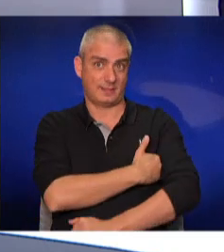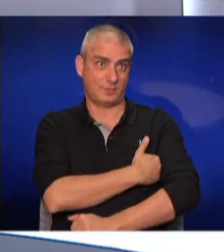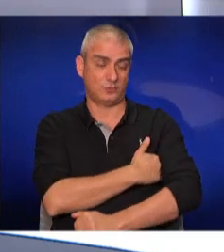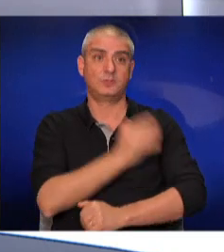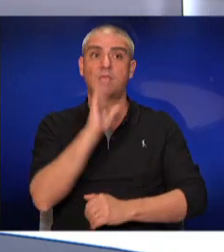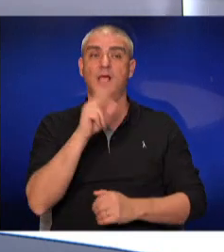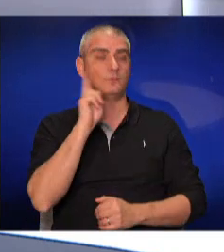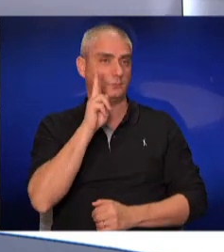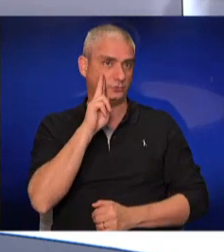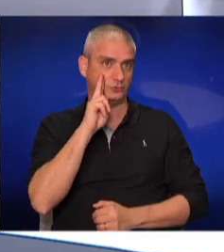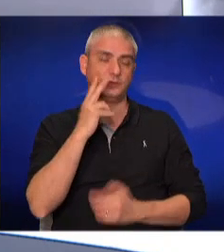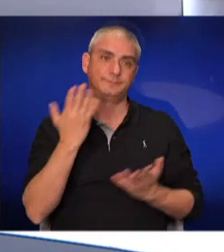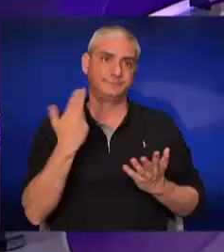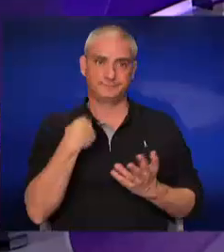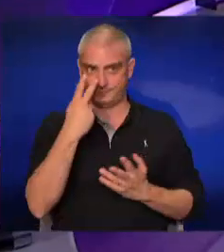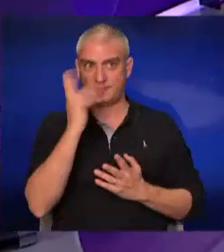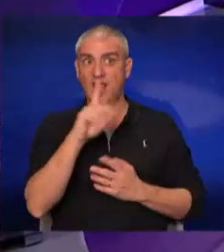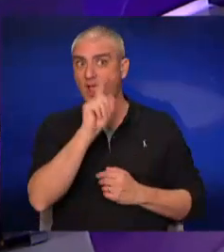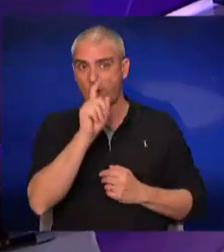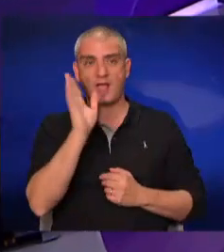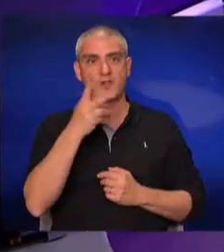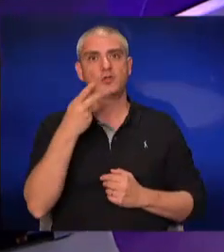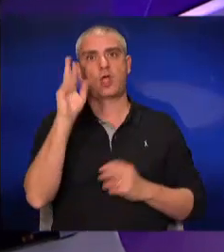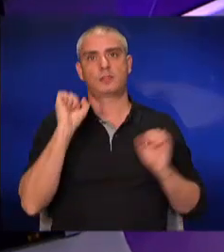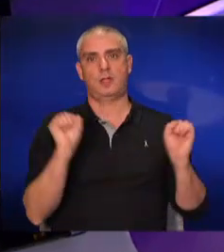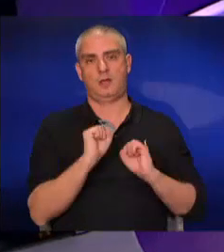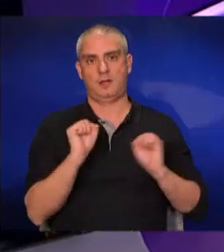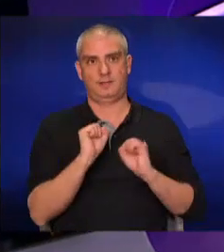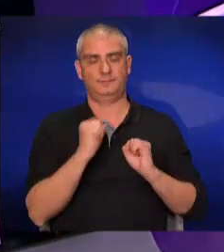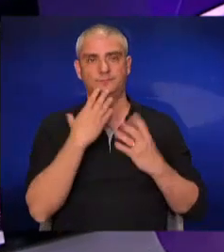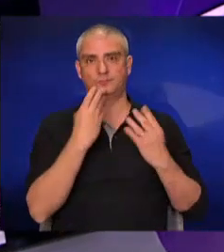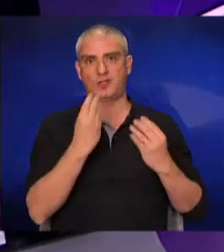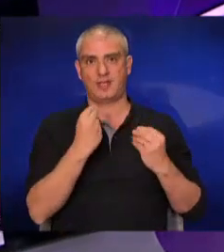שגם ביום שישי, נכון לעכשיו, נראה שיהיה אפילו עוד יותר קר, מיכל. תודה רבה, שרון. תודה.